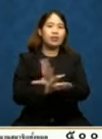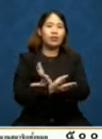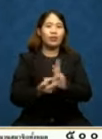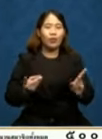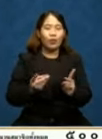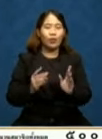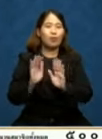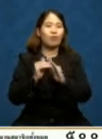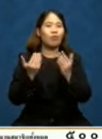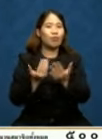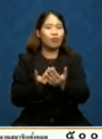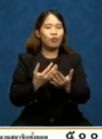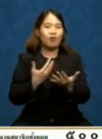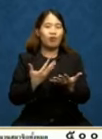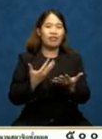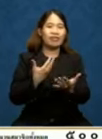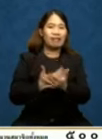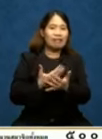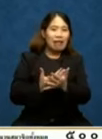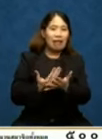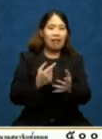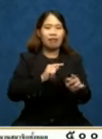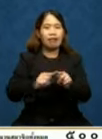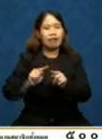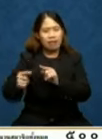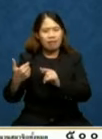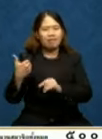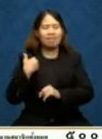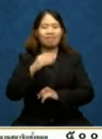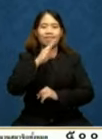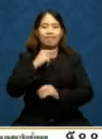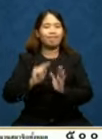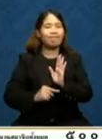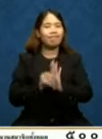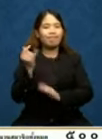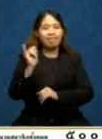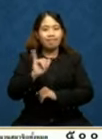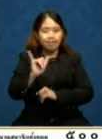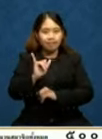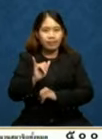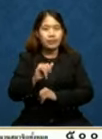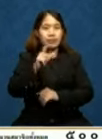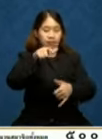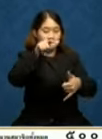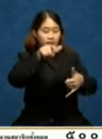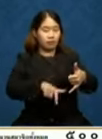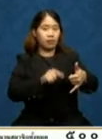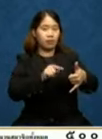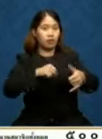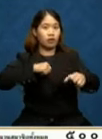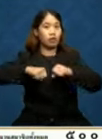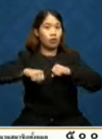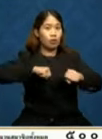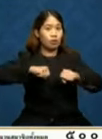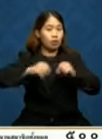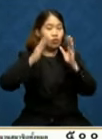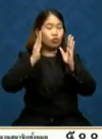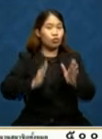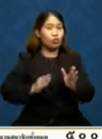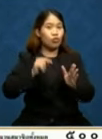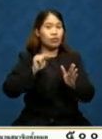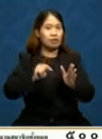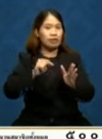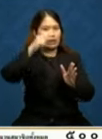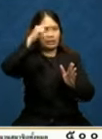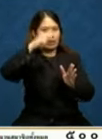ในสังคมไทยทุกระดับจริงๆครับถ้าเราไม่เริ่มตั้งแต่บุคลากรหรือเยาวชนคน